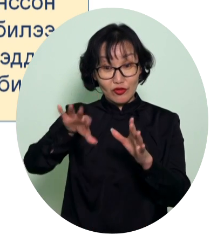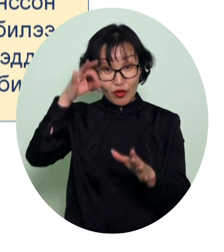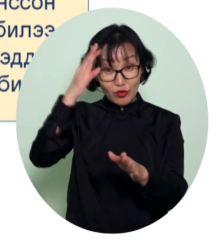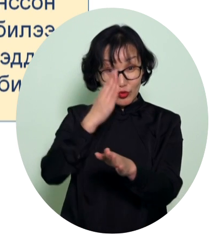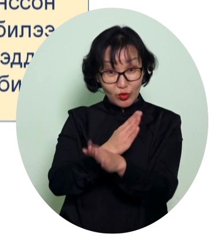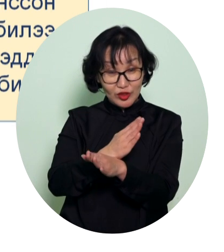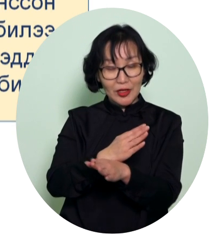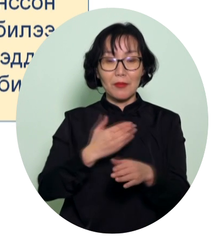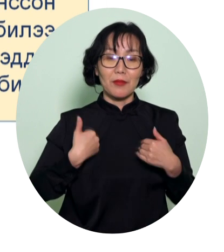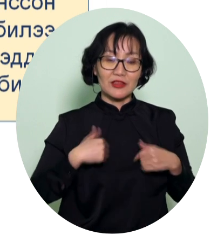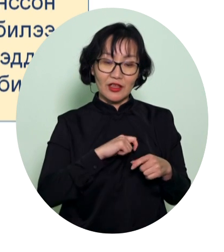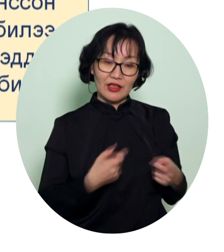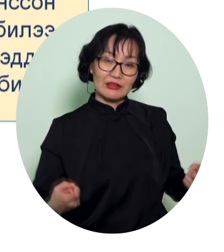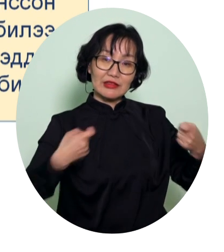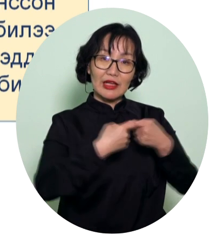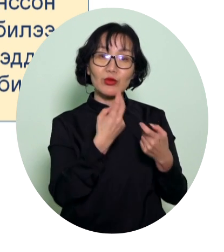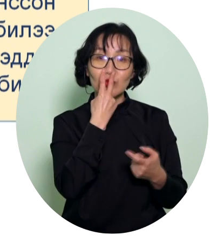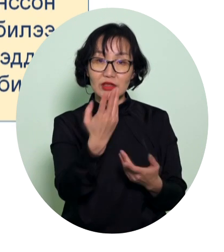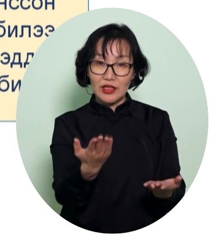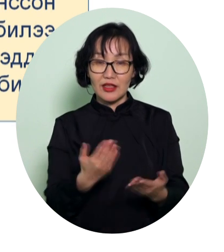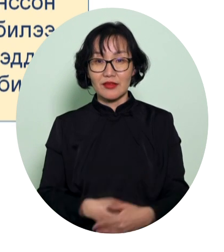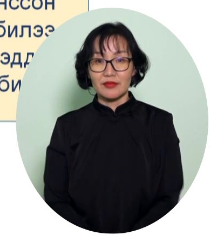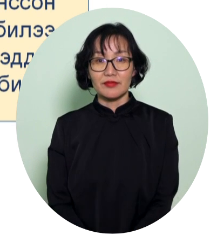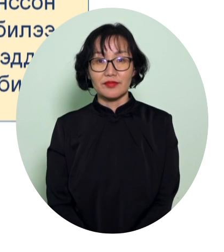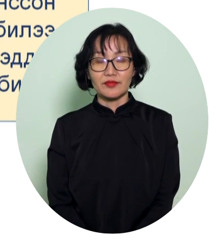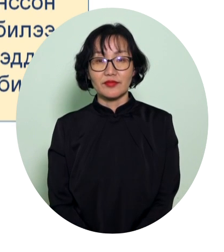За сонгож бичснэгээ багштайгаа тааруулаарай.